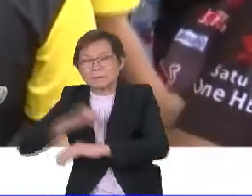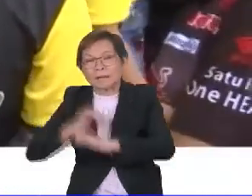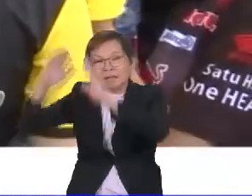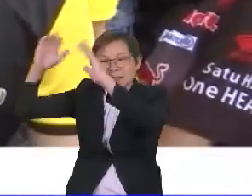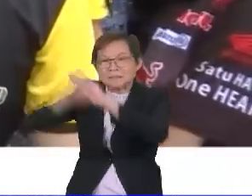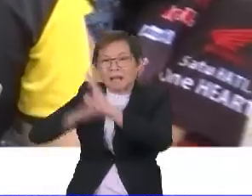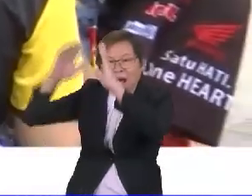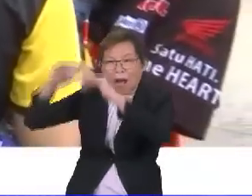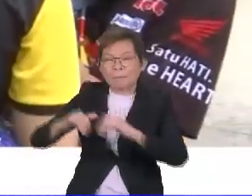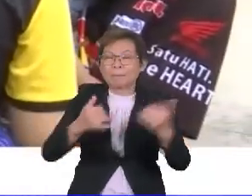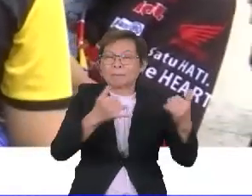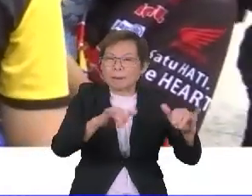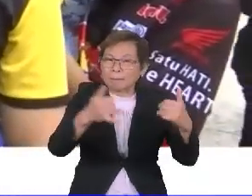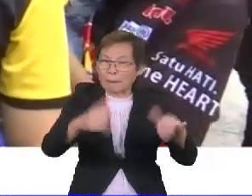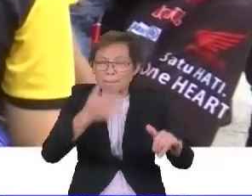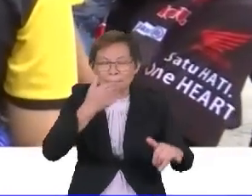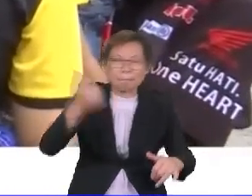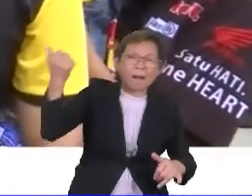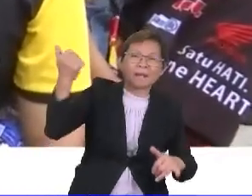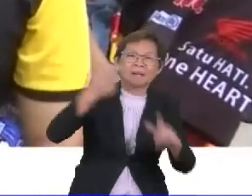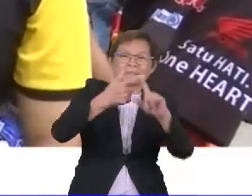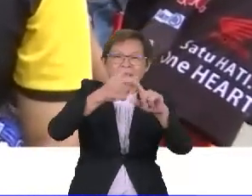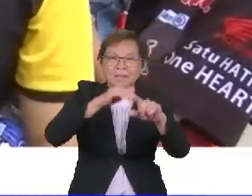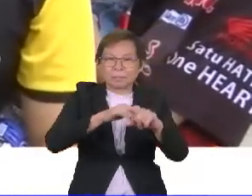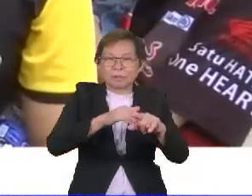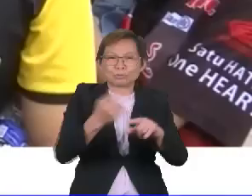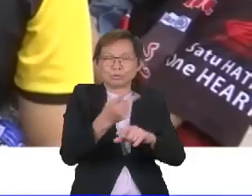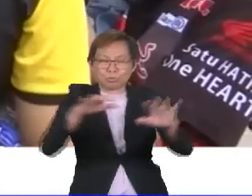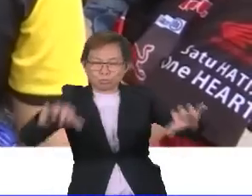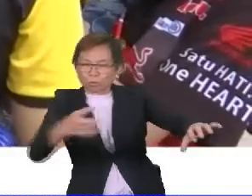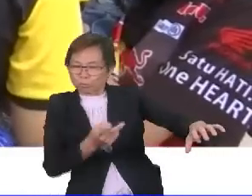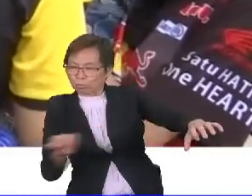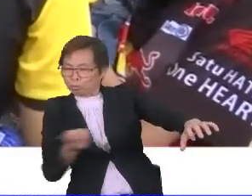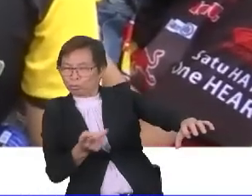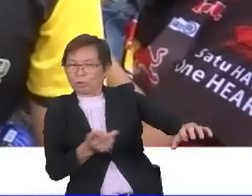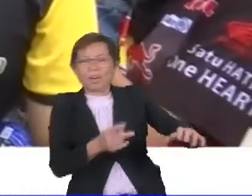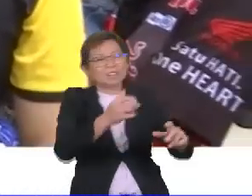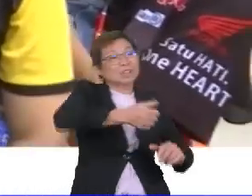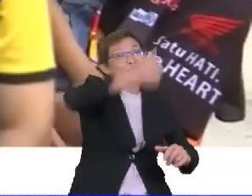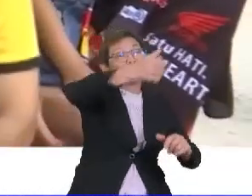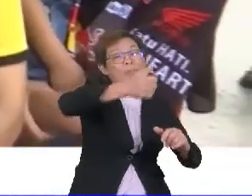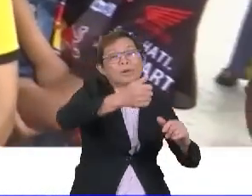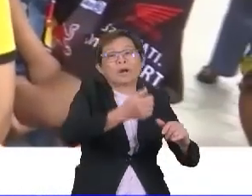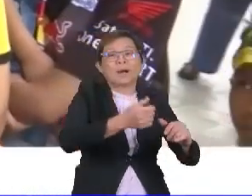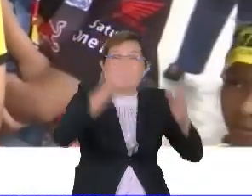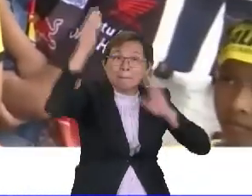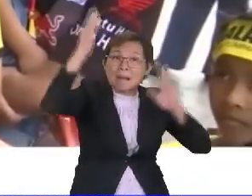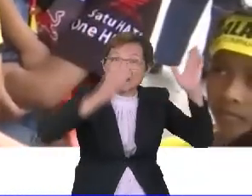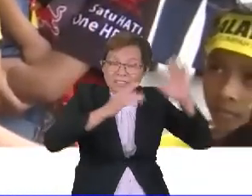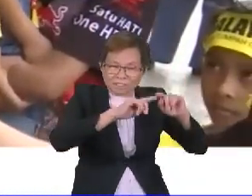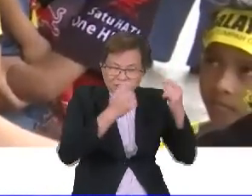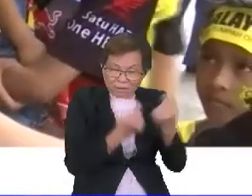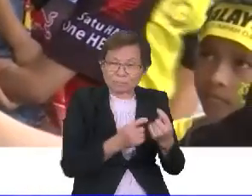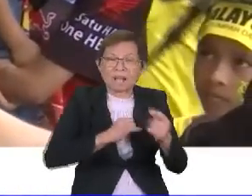mengharapkan gameplay malam ini yang terbaiklah daripada keduduk pasukan terutamanya Harimau malah Oke dan